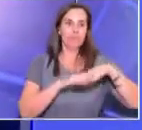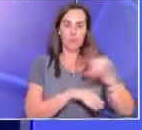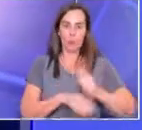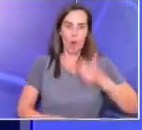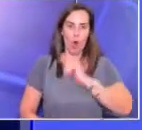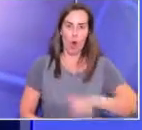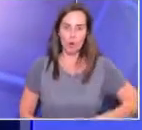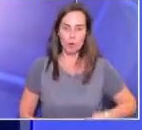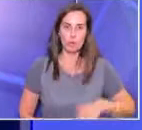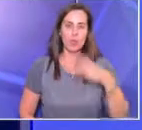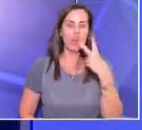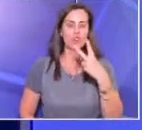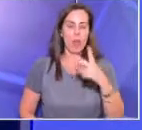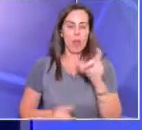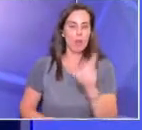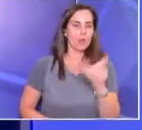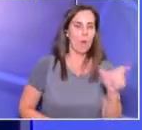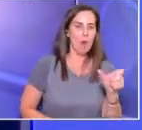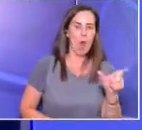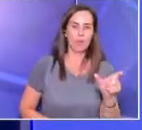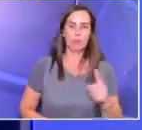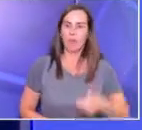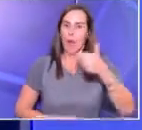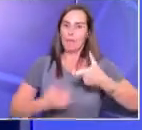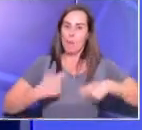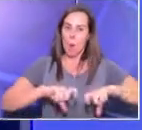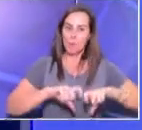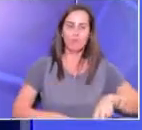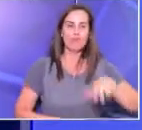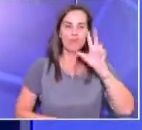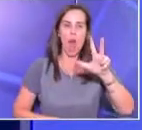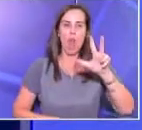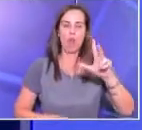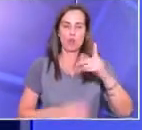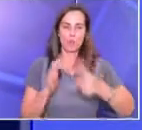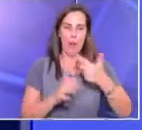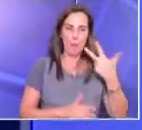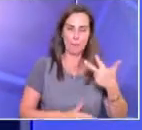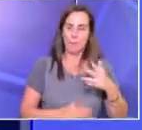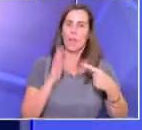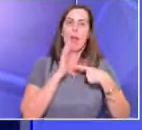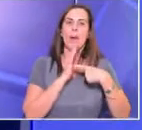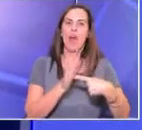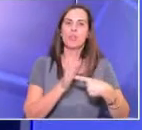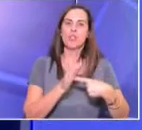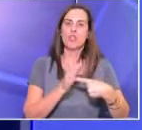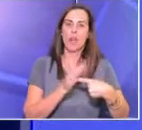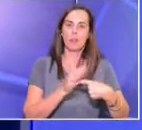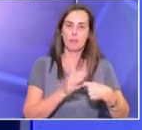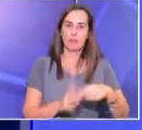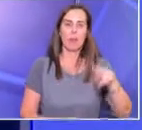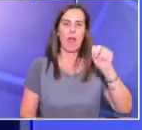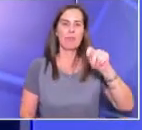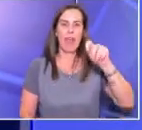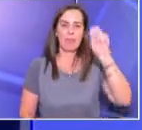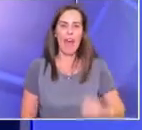ראש עירייה לשתי קדנציות בלבד, וחבר מועצת עיר שלוש קדנציות. קחו למשל את החבר הפעיל נתן